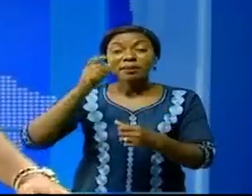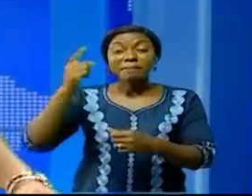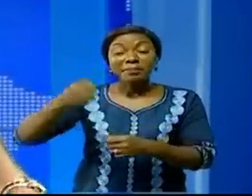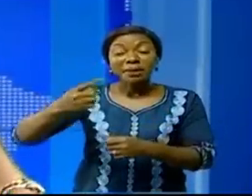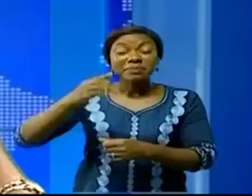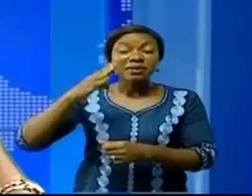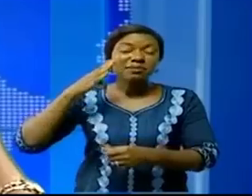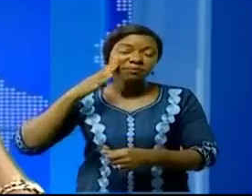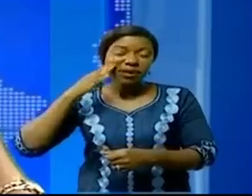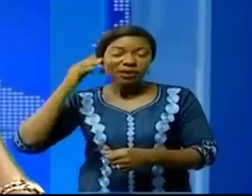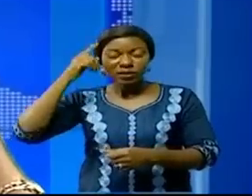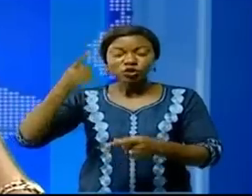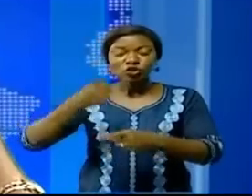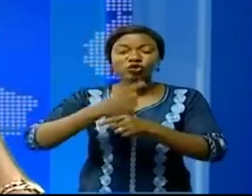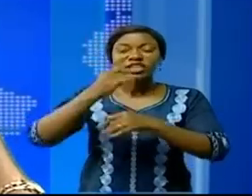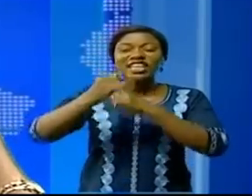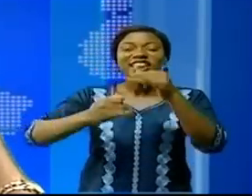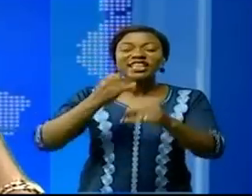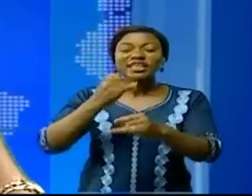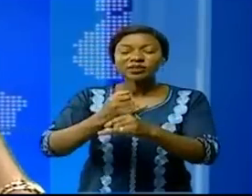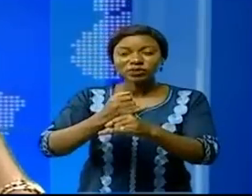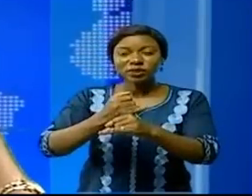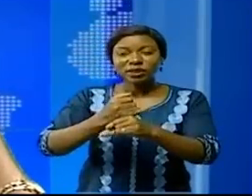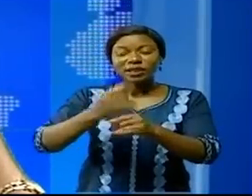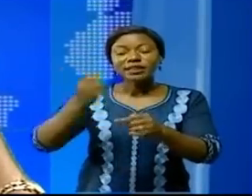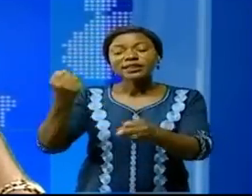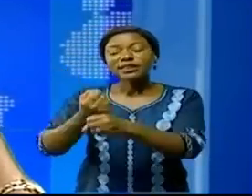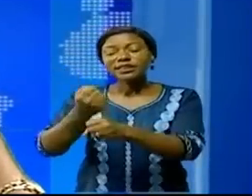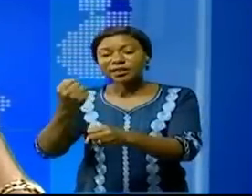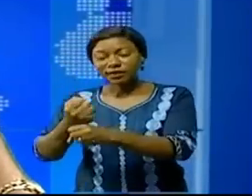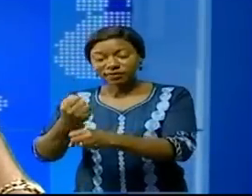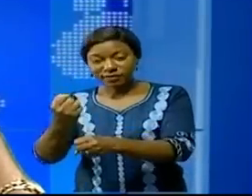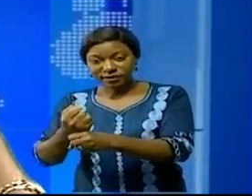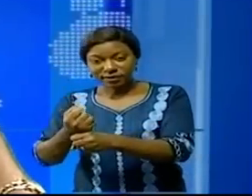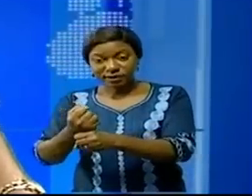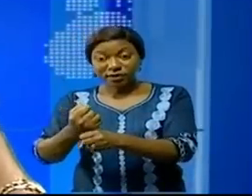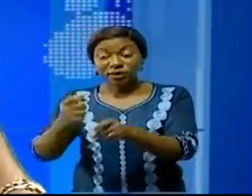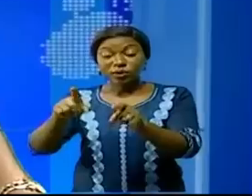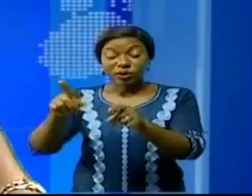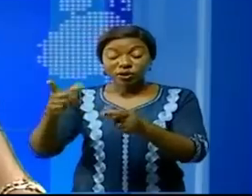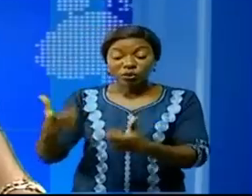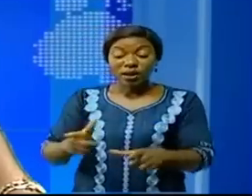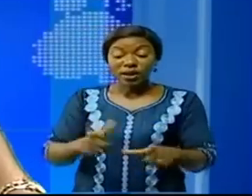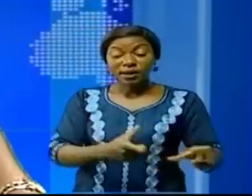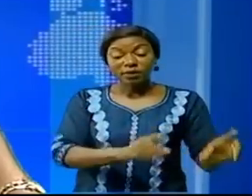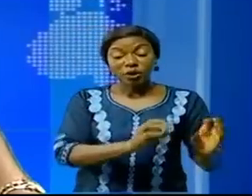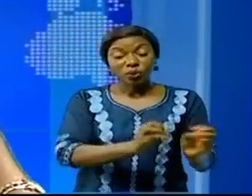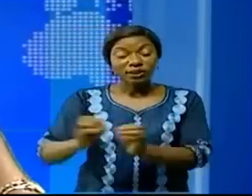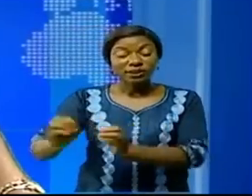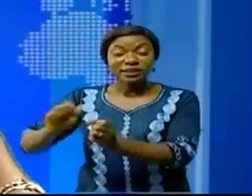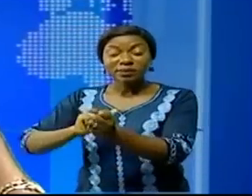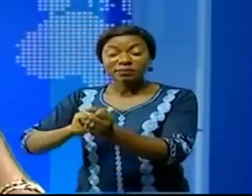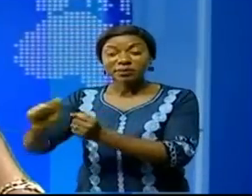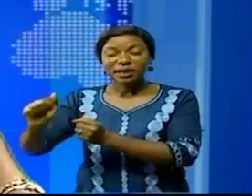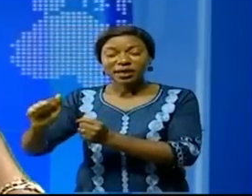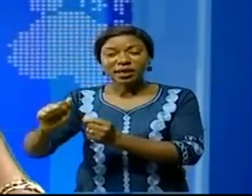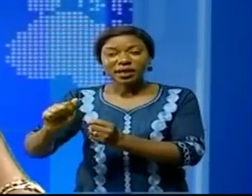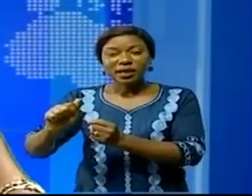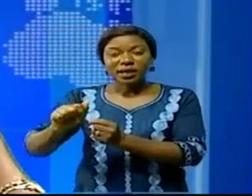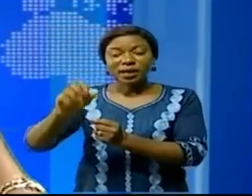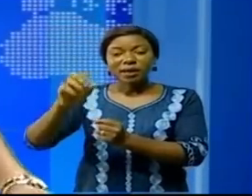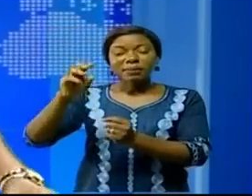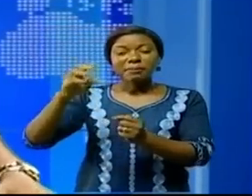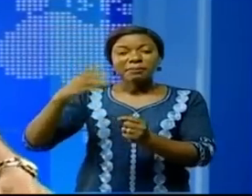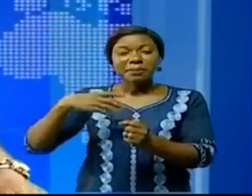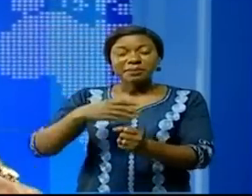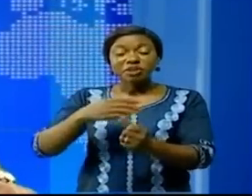en marge de la journée internationale du travail à Lualaba, organisée par Moussenga Mafo